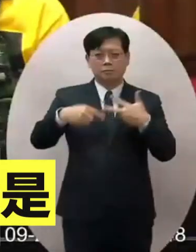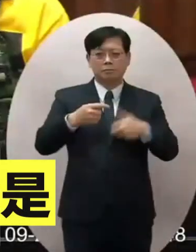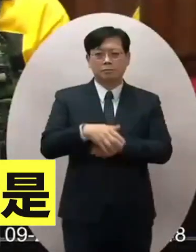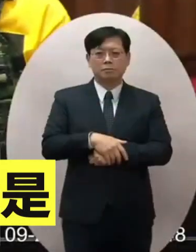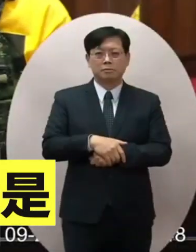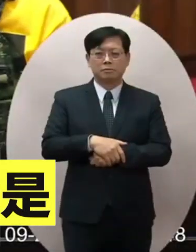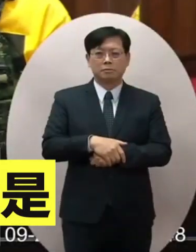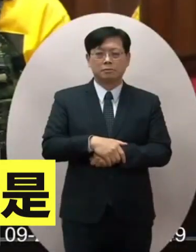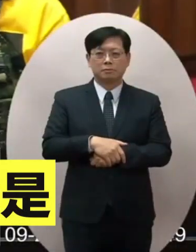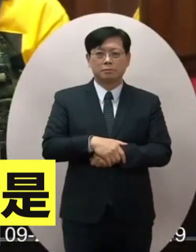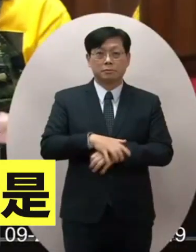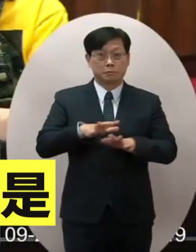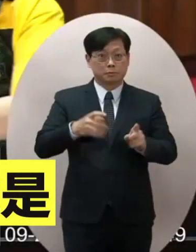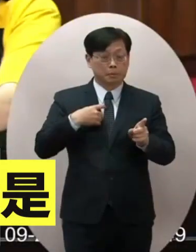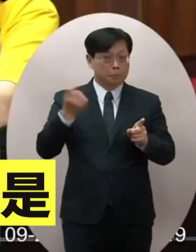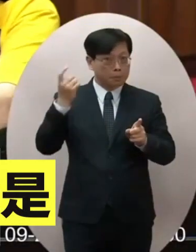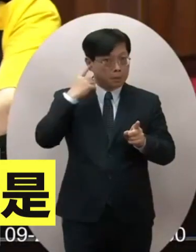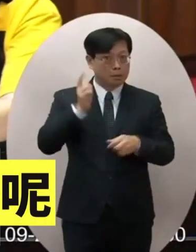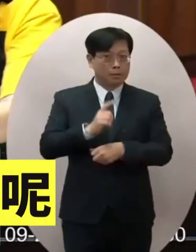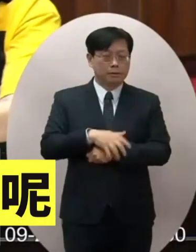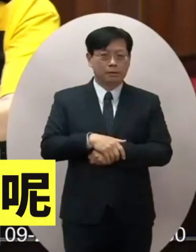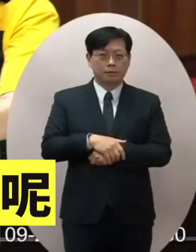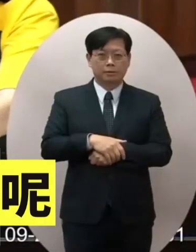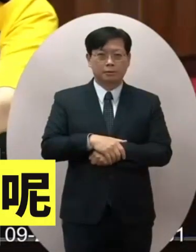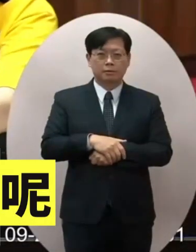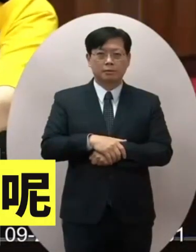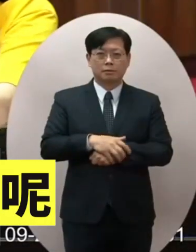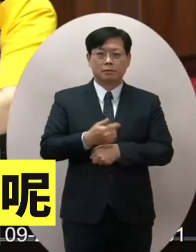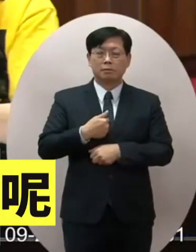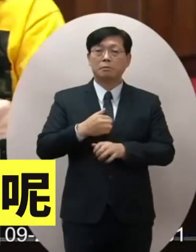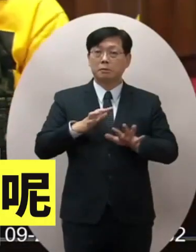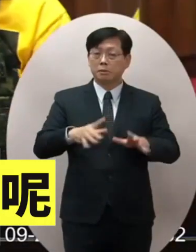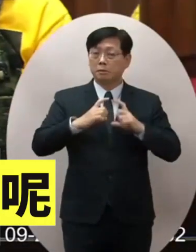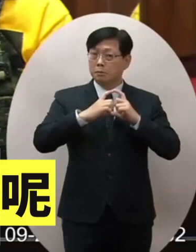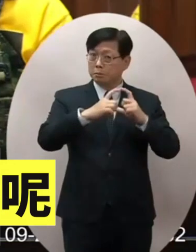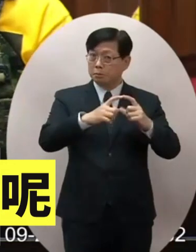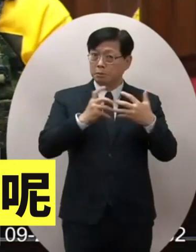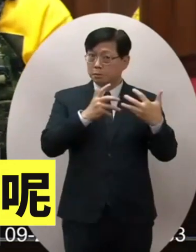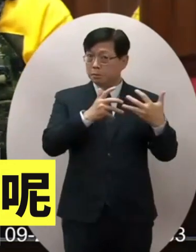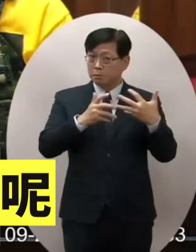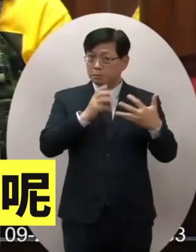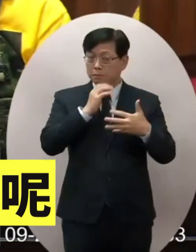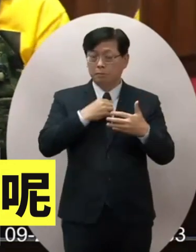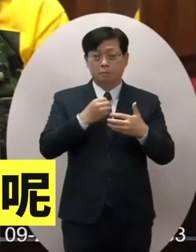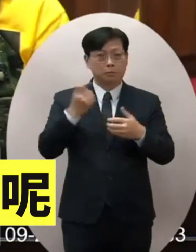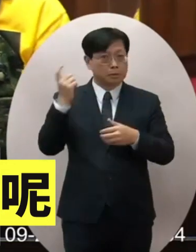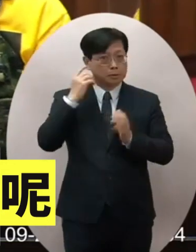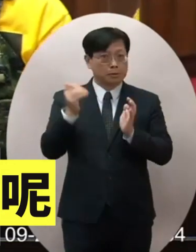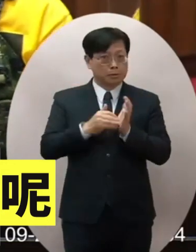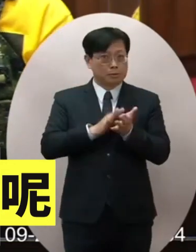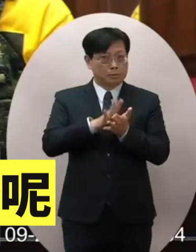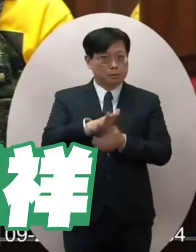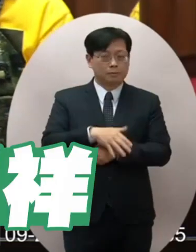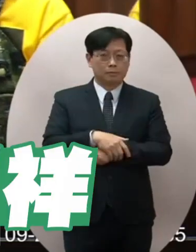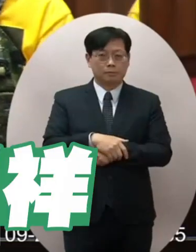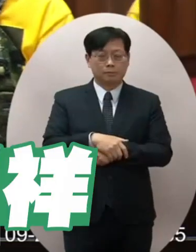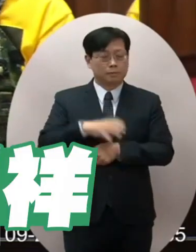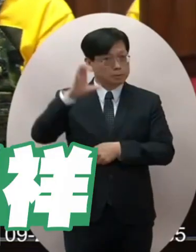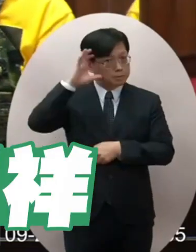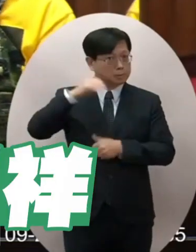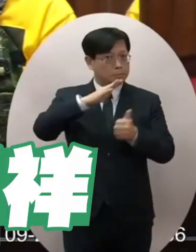们今天才得到讯息，就是我们的回答问题送进去之后呢，然后那个